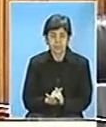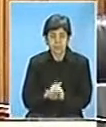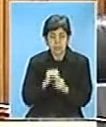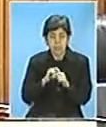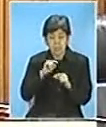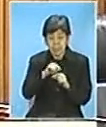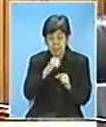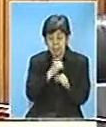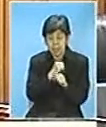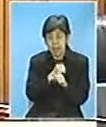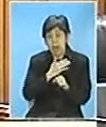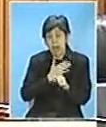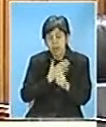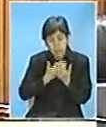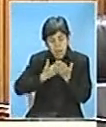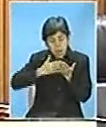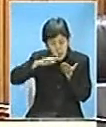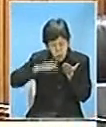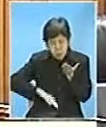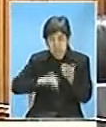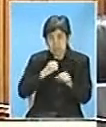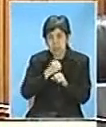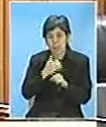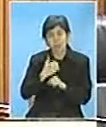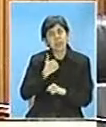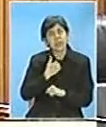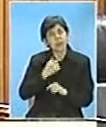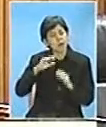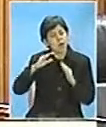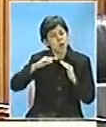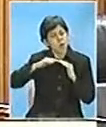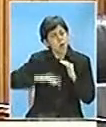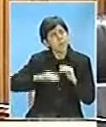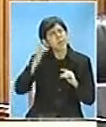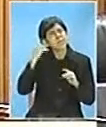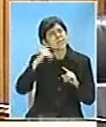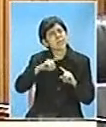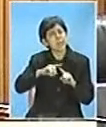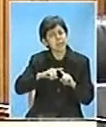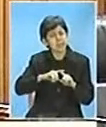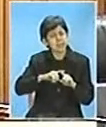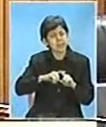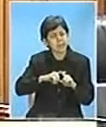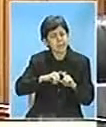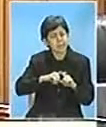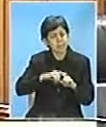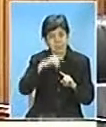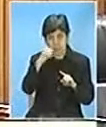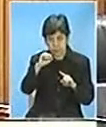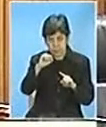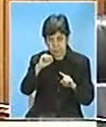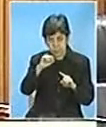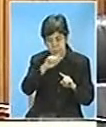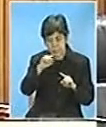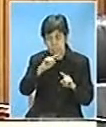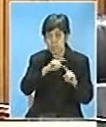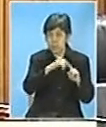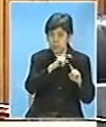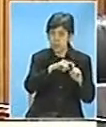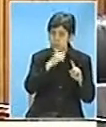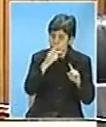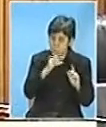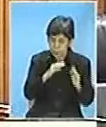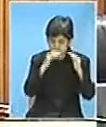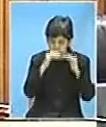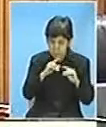แล้วในส่วนนี้ได้มีการปรับลดไปแล้วนะครับทั้งหมด4ครั้งคือตั้งแต่เดือน เดือนตุลาถึงธันวาแล้วก็มี